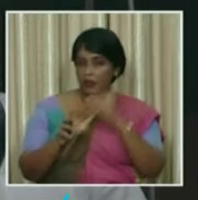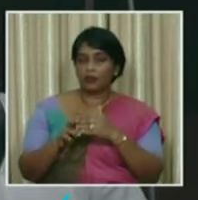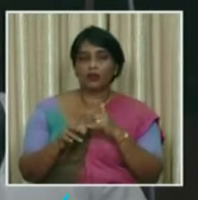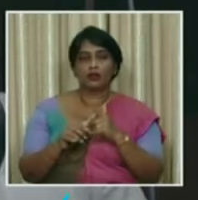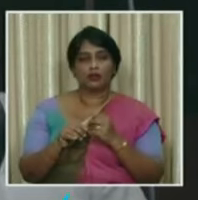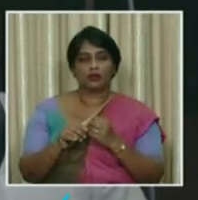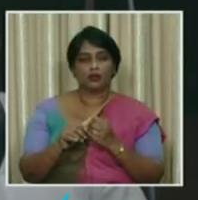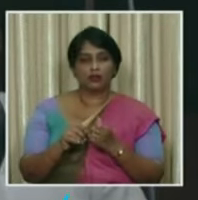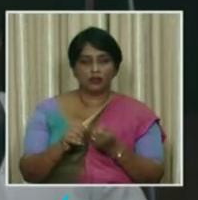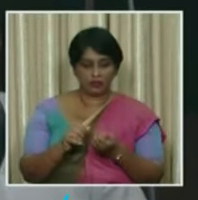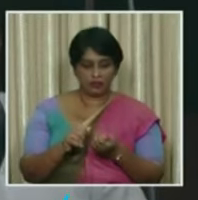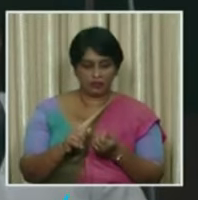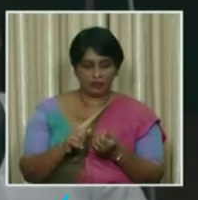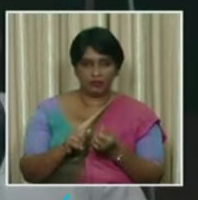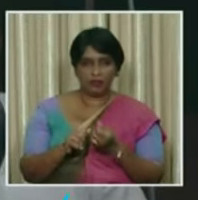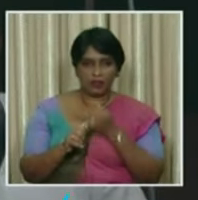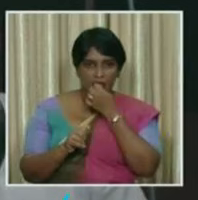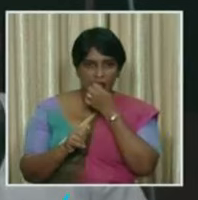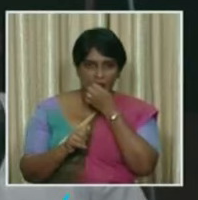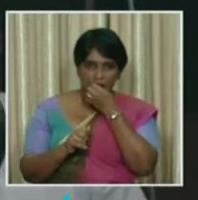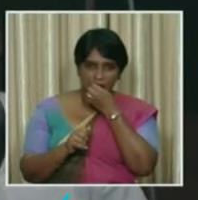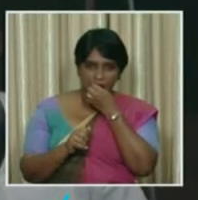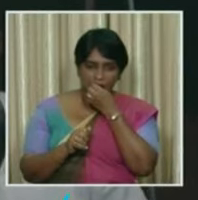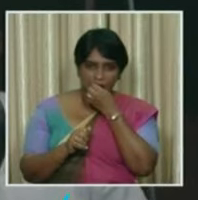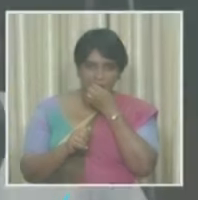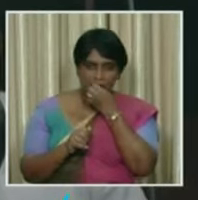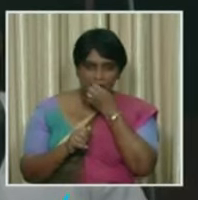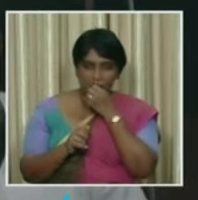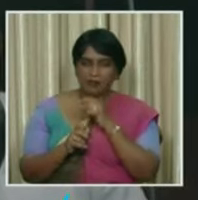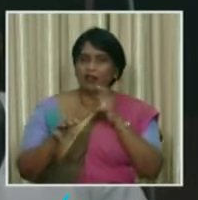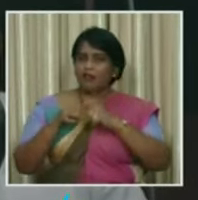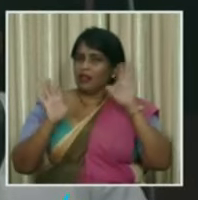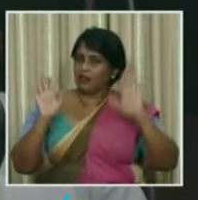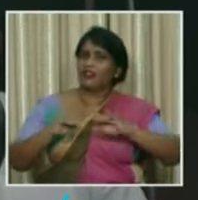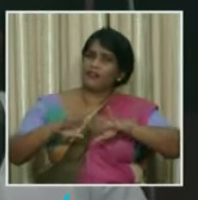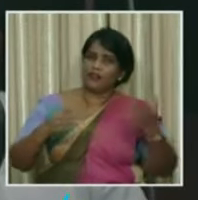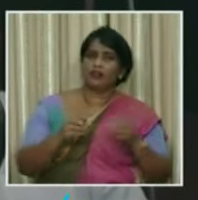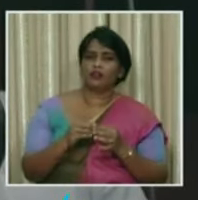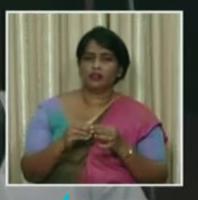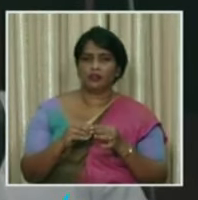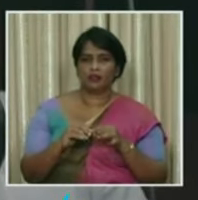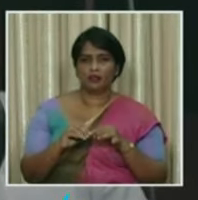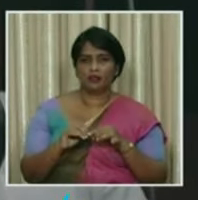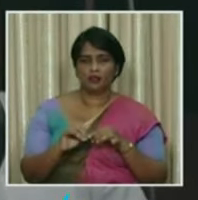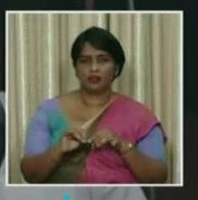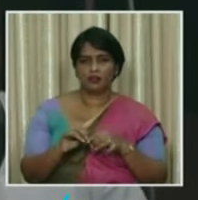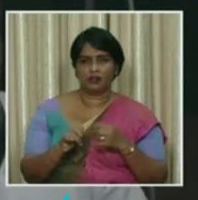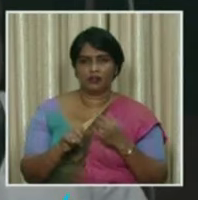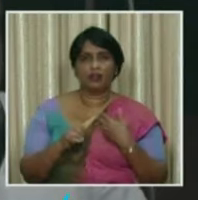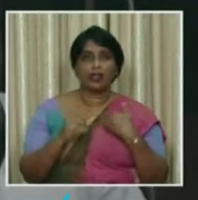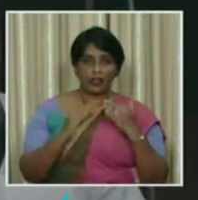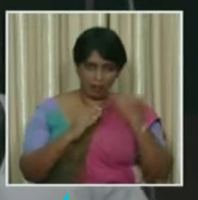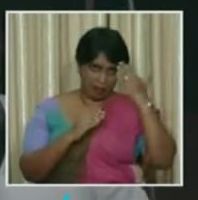වෙන්න කරලා නතර කරන්න ඕක දැන්. හරි කමන්නෑ මම මේ රටේ තියෙන ප්‍රශ්නයක් ගැන කතා කරන්නේ වෙනම අවස්ථාවක් ගන්න. මේක අහන්න නැතුව ඉතින් වෙන කාගේ අහන්නේ මම ගිහිල්ලා අපේ